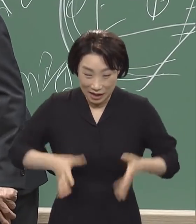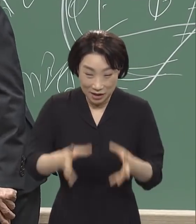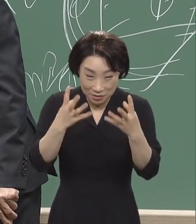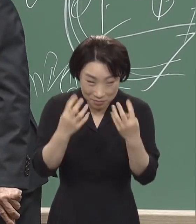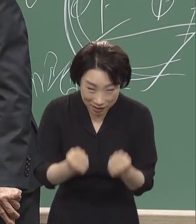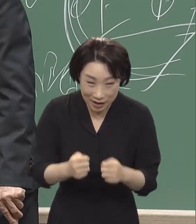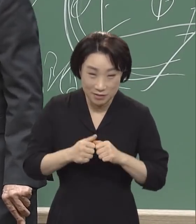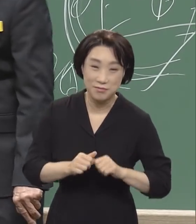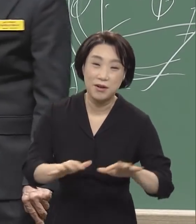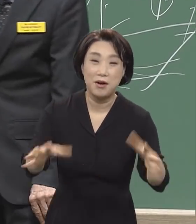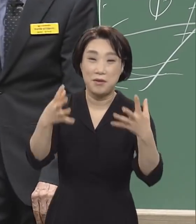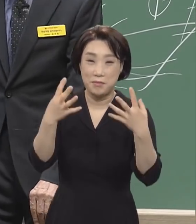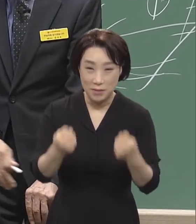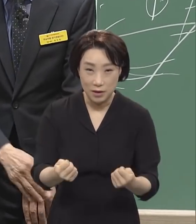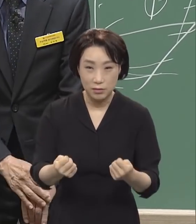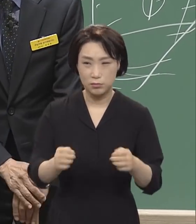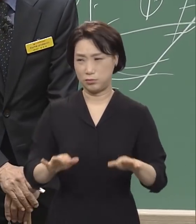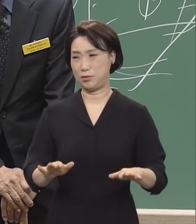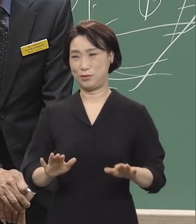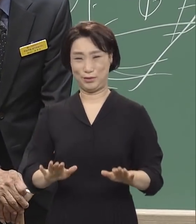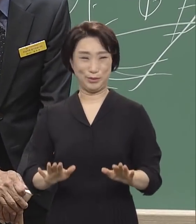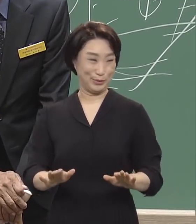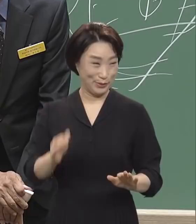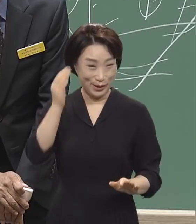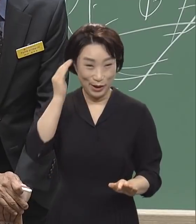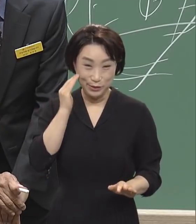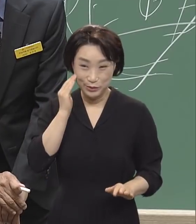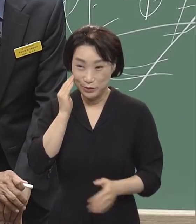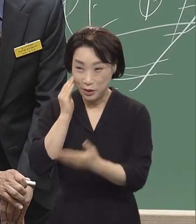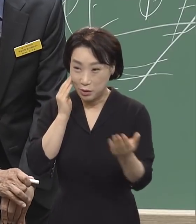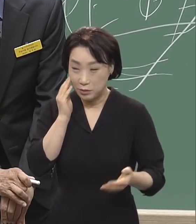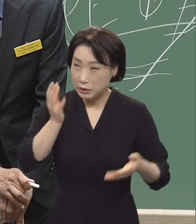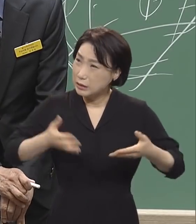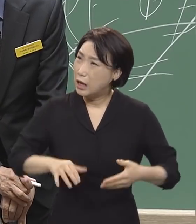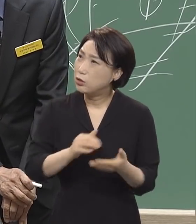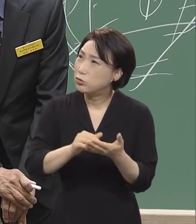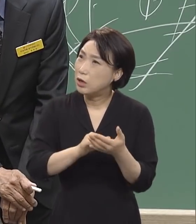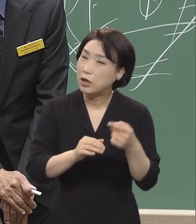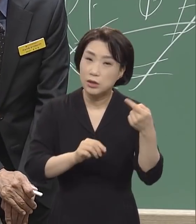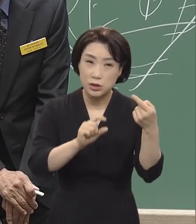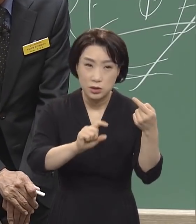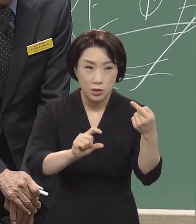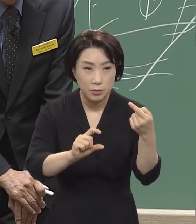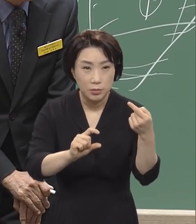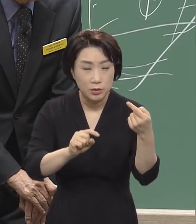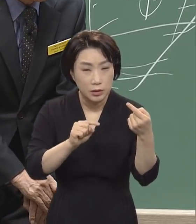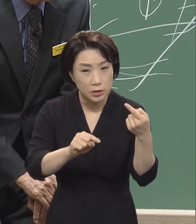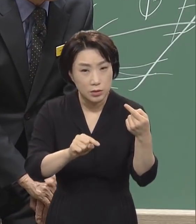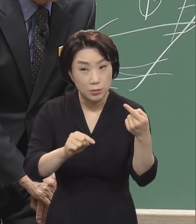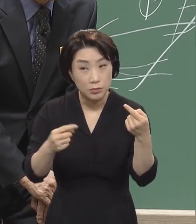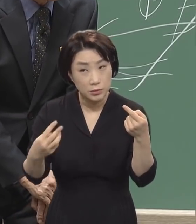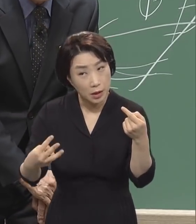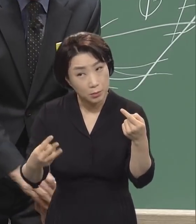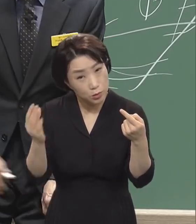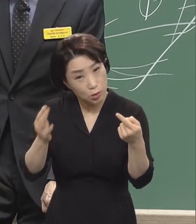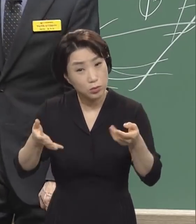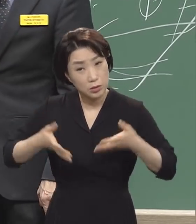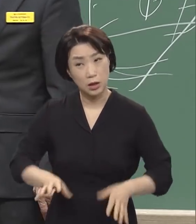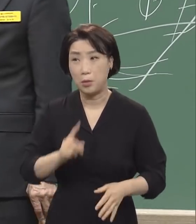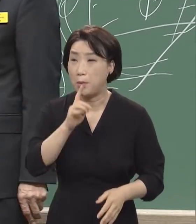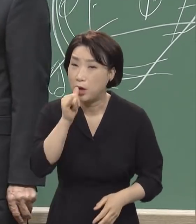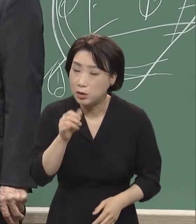번성하라는 거예요. 지금 우리나라는 1.3인가? 1.3인가? 5인가? 밖에 안 난다는데